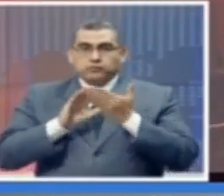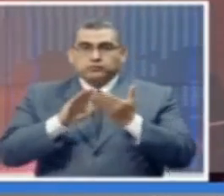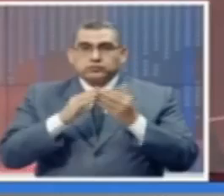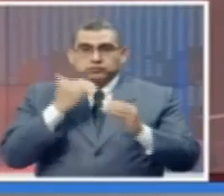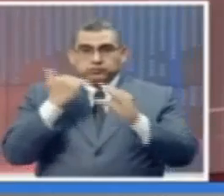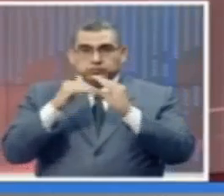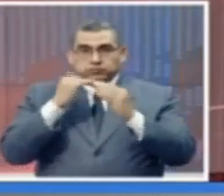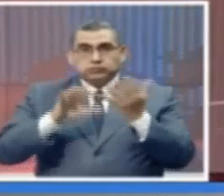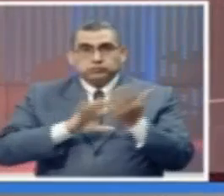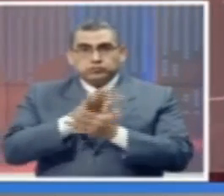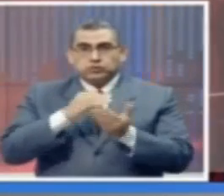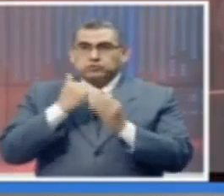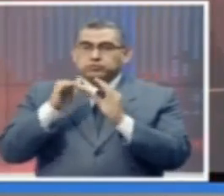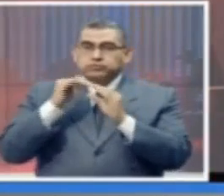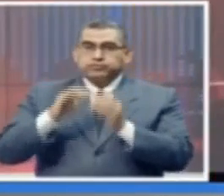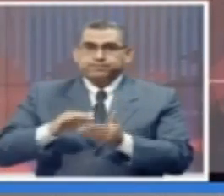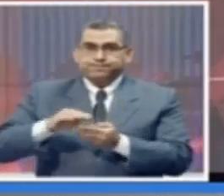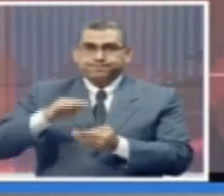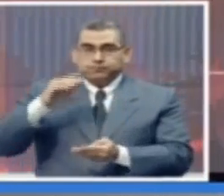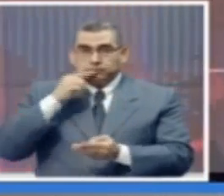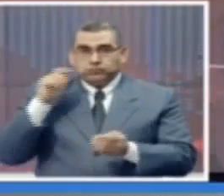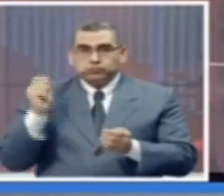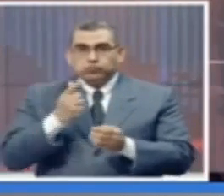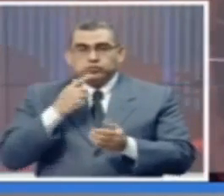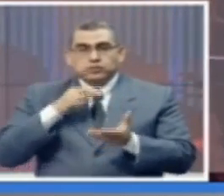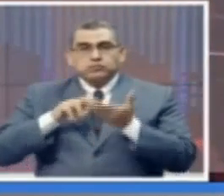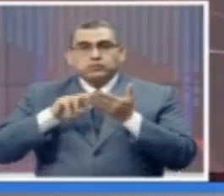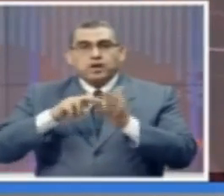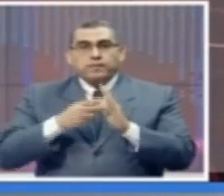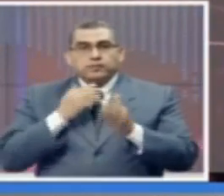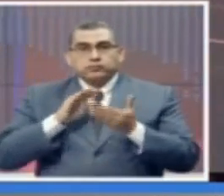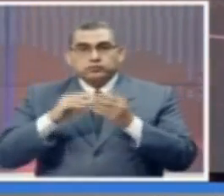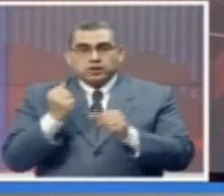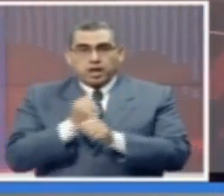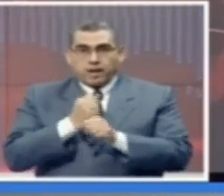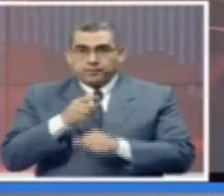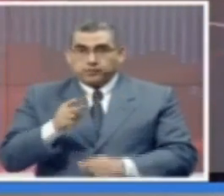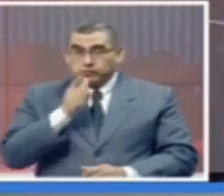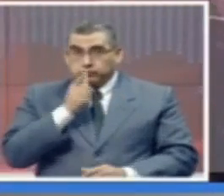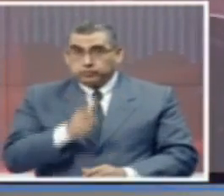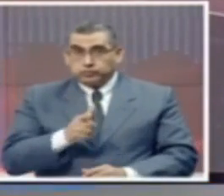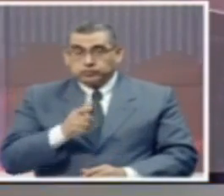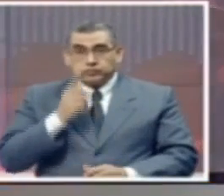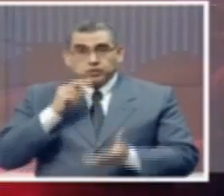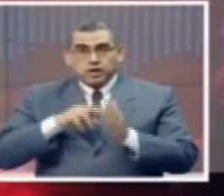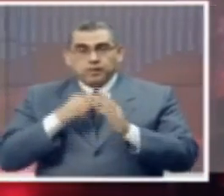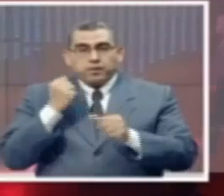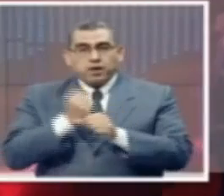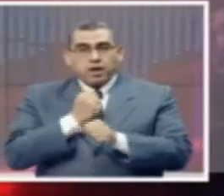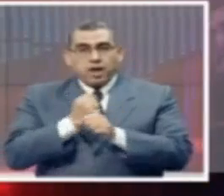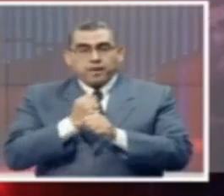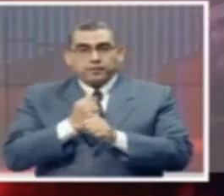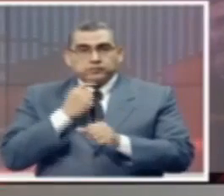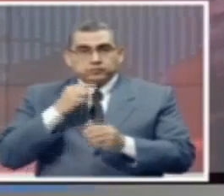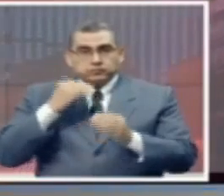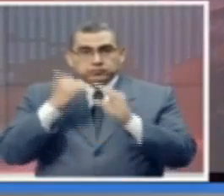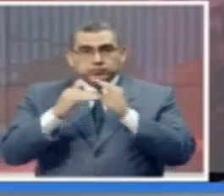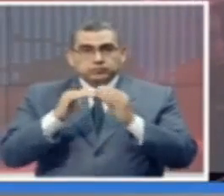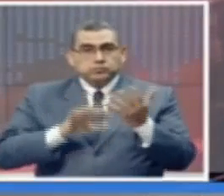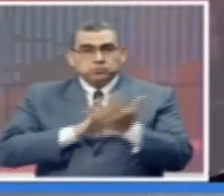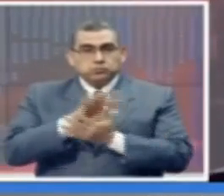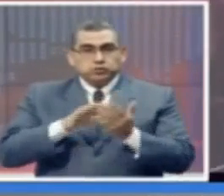تلقي ورصد شكاوى المواطنين وسرعة اتخاذ الإجراءات اللازمة لحلها، مشيرا إلى أن آلية عمل منظومة الشكاوى